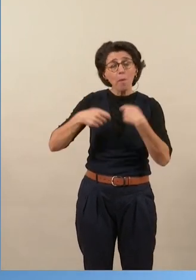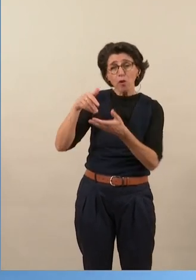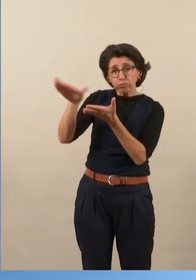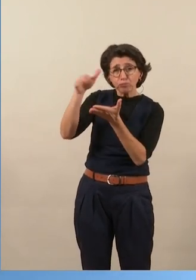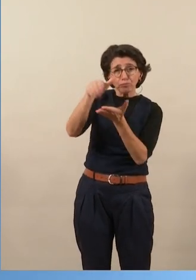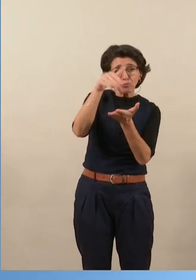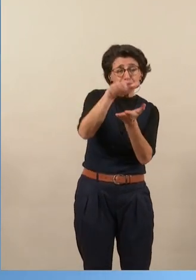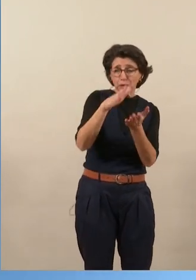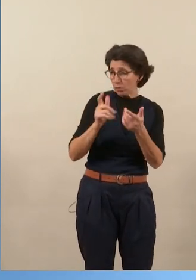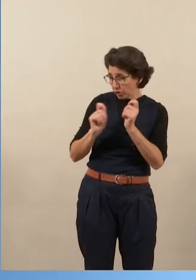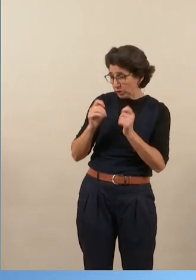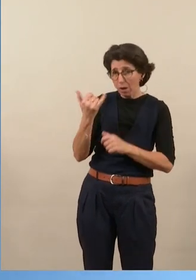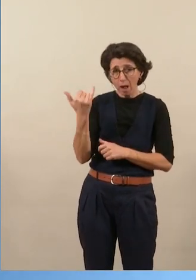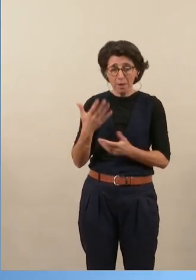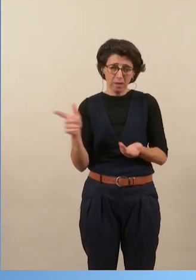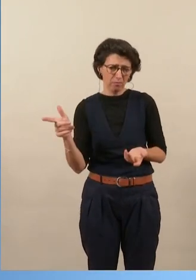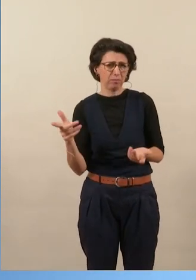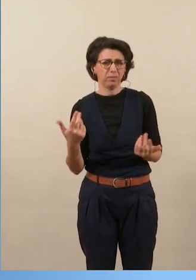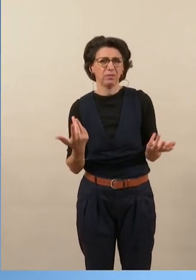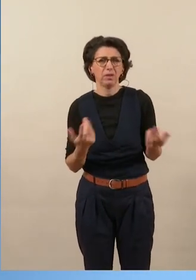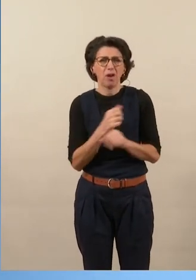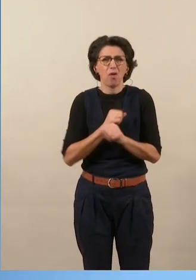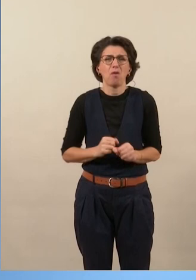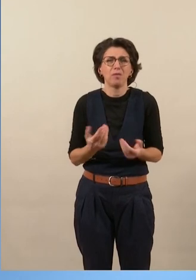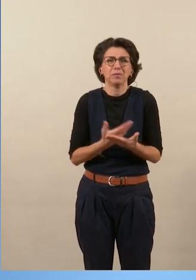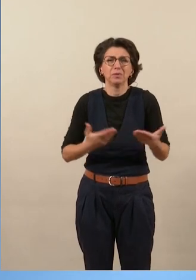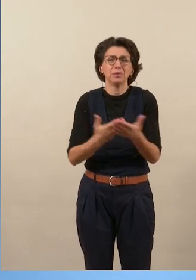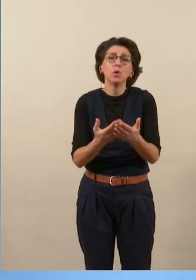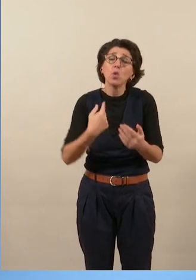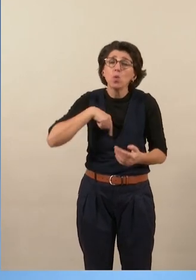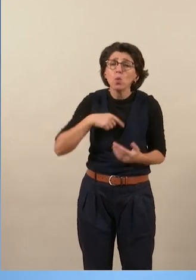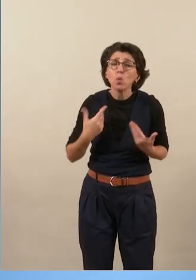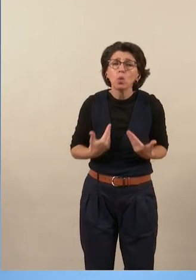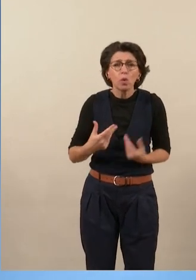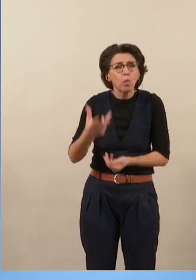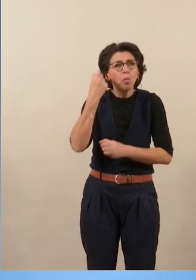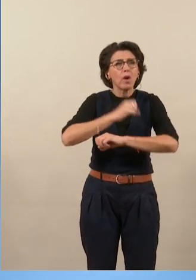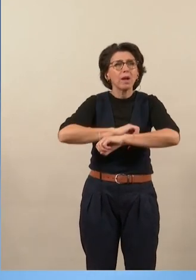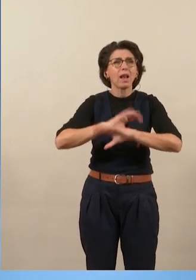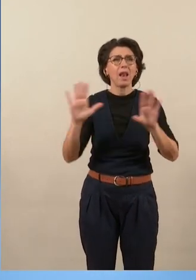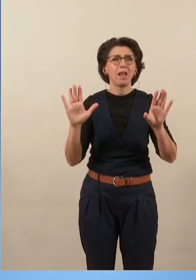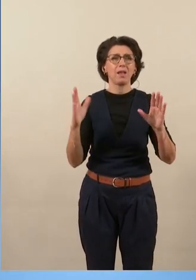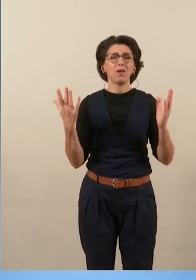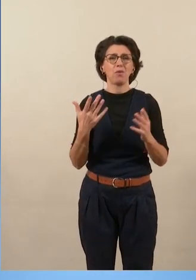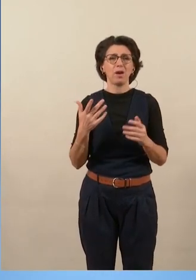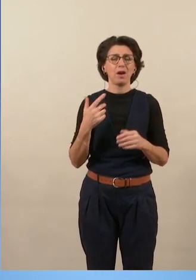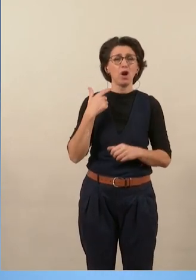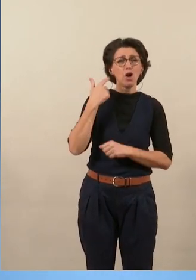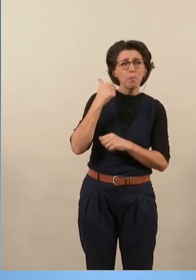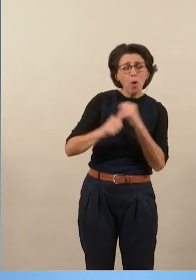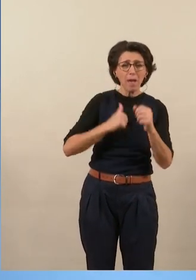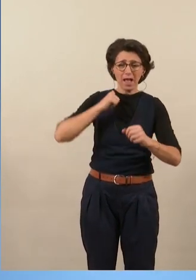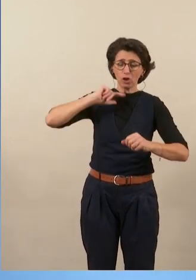le méritent aucunement il faut bien comprendre aujourd'hui qu'en battant pour la seconde année consécutive les records